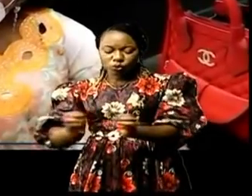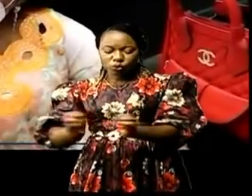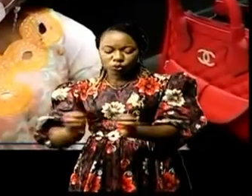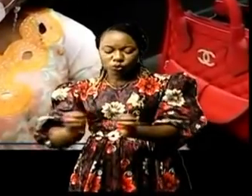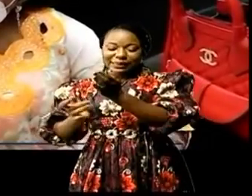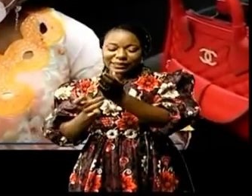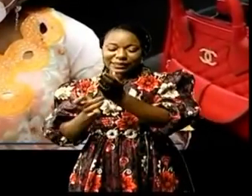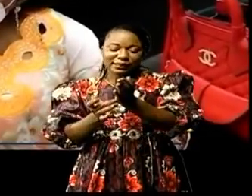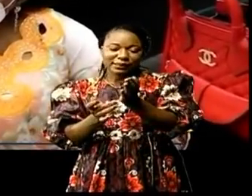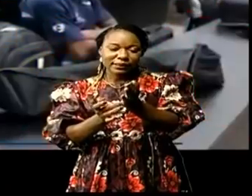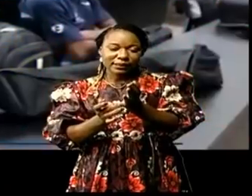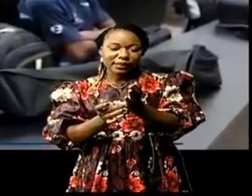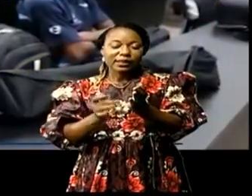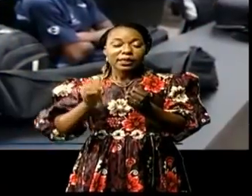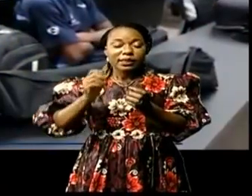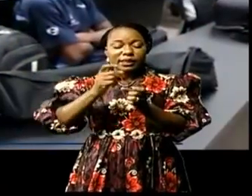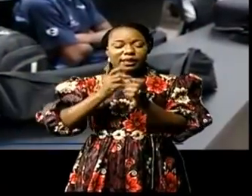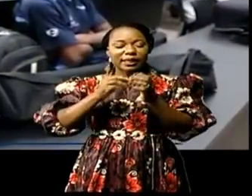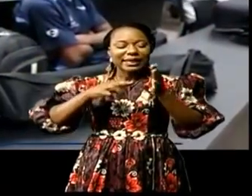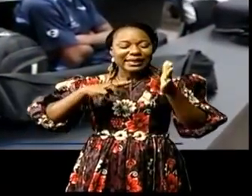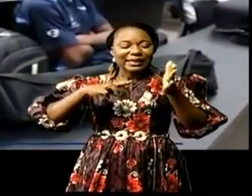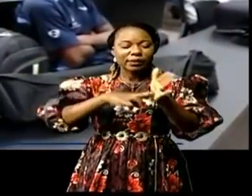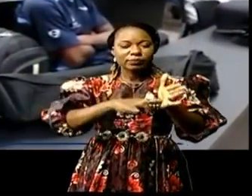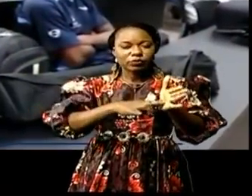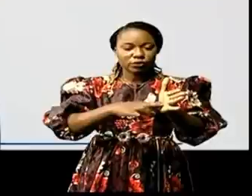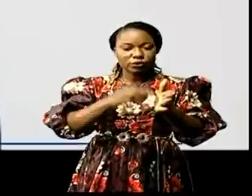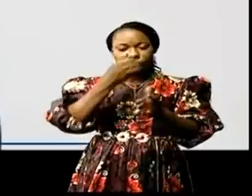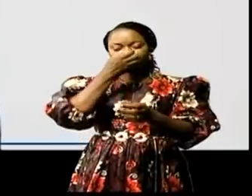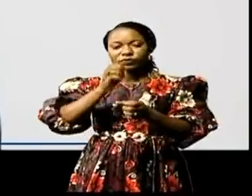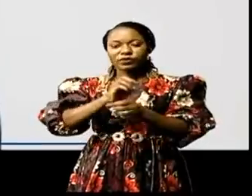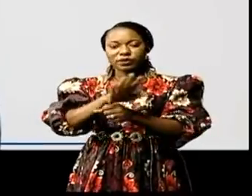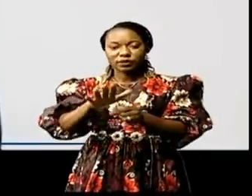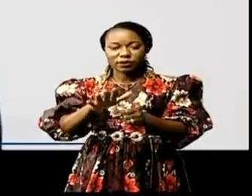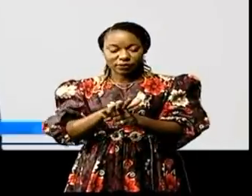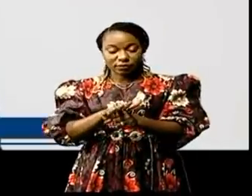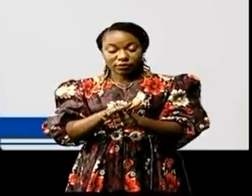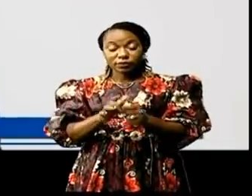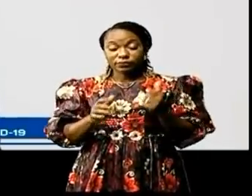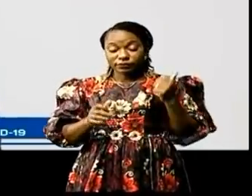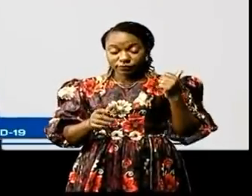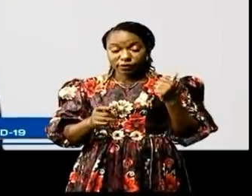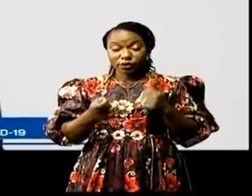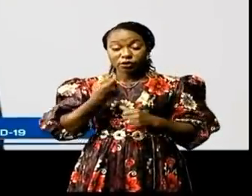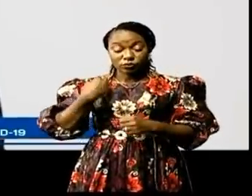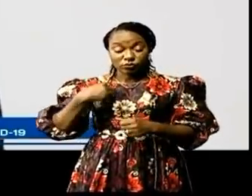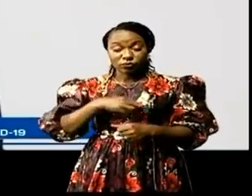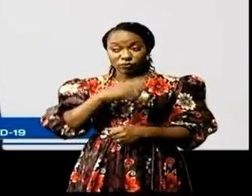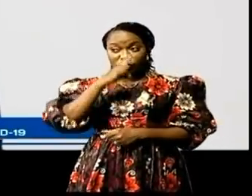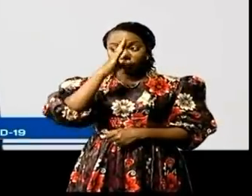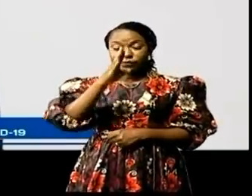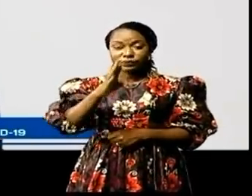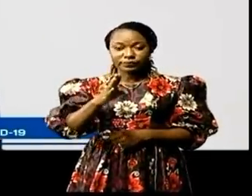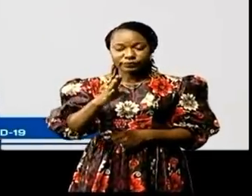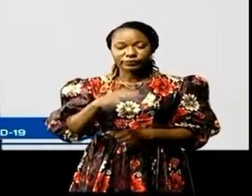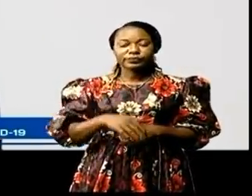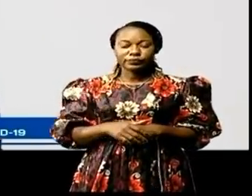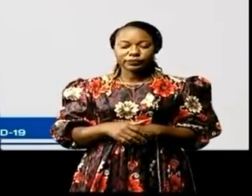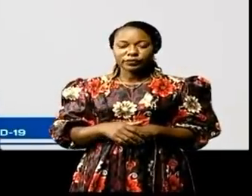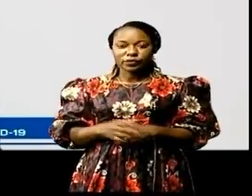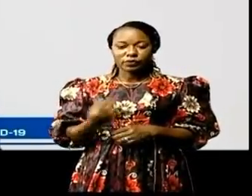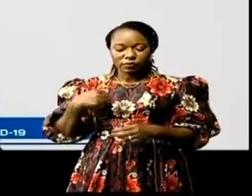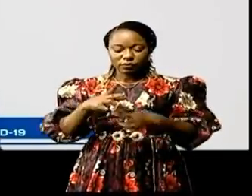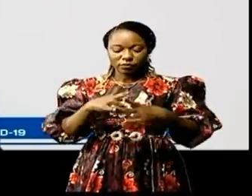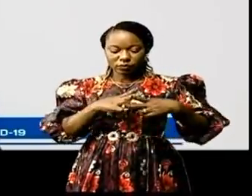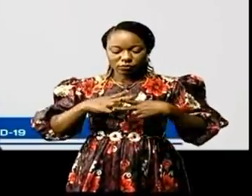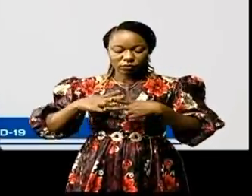presse hebdomadaire le 9 février à l'INERBE. Nous sommes plutôt confiants que la pandémie est sous contrôle,